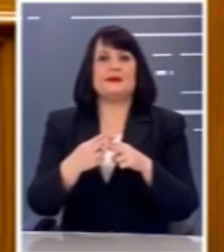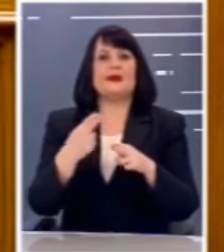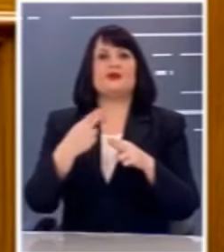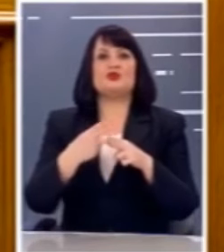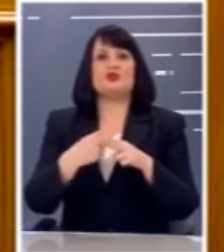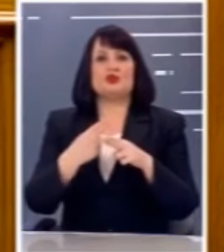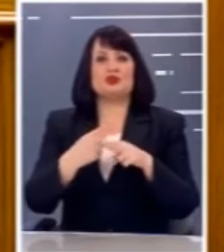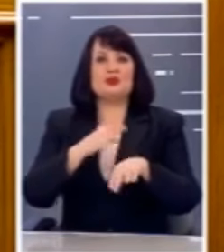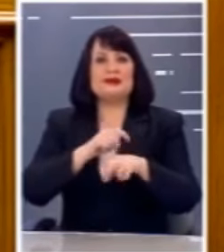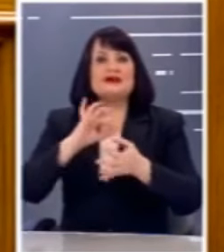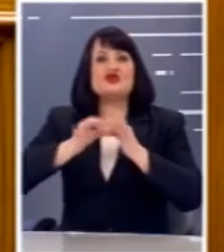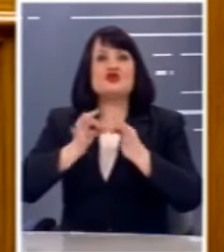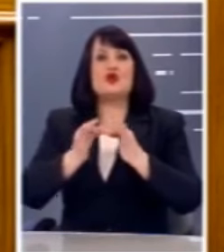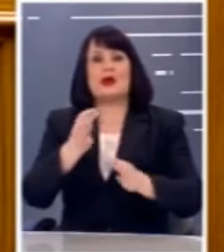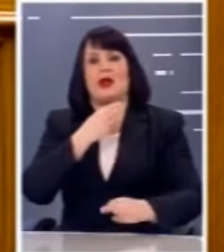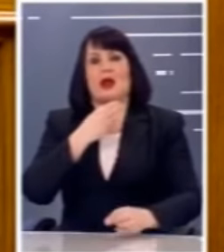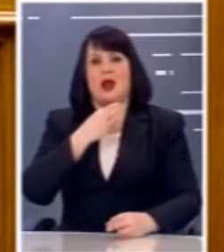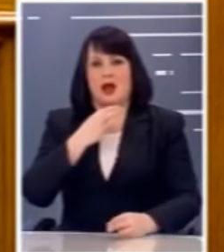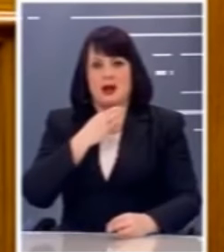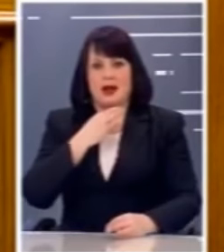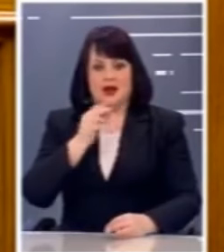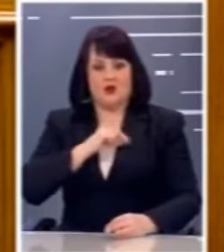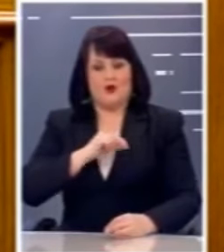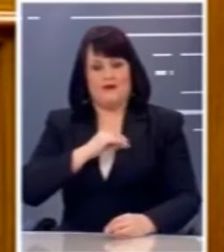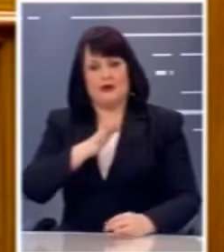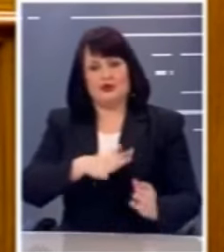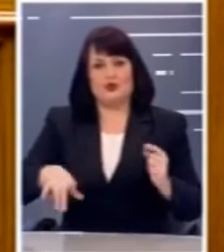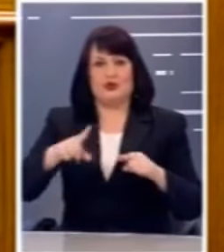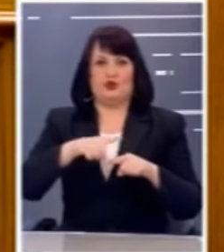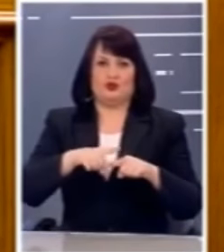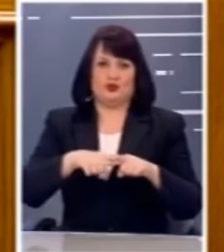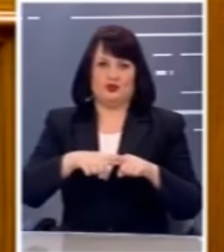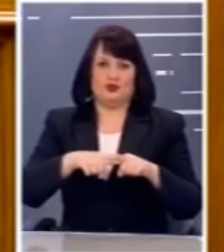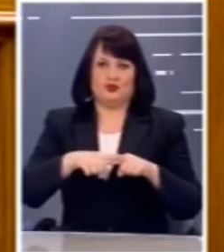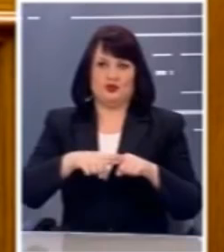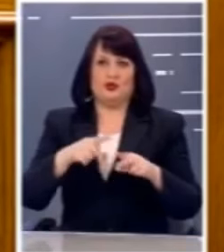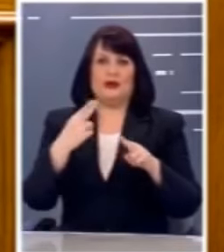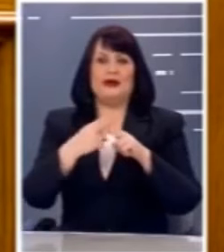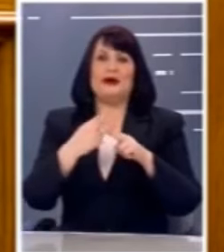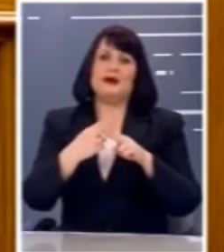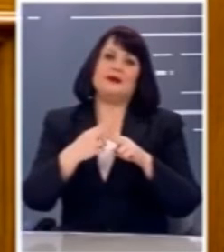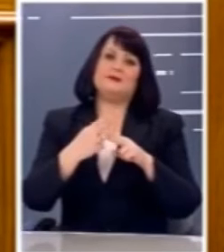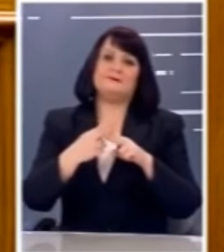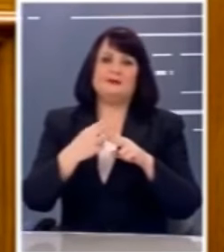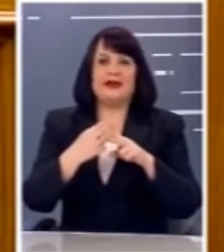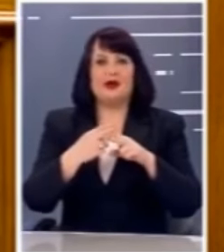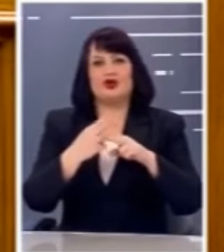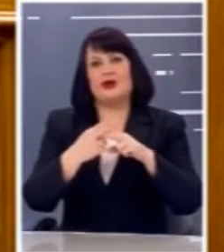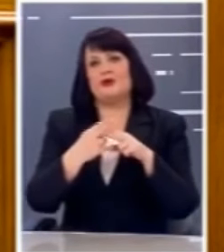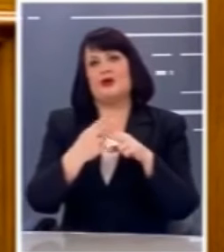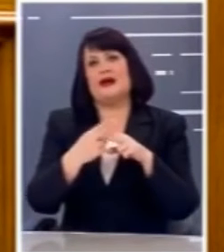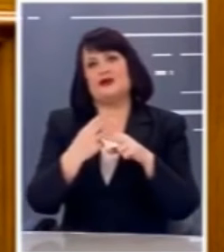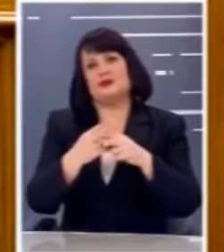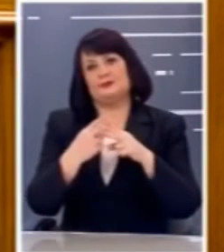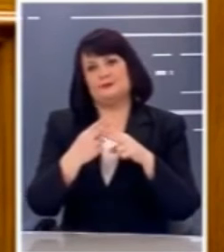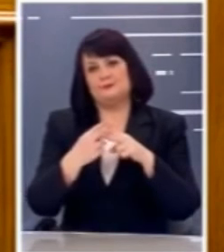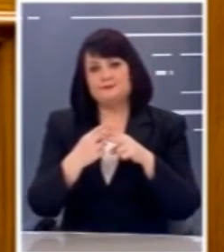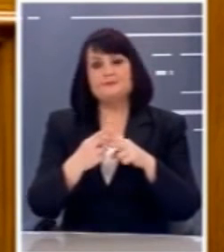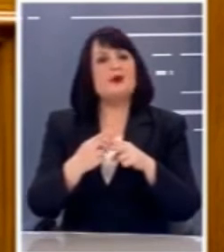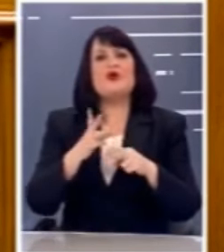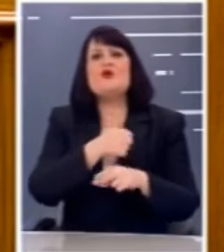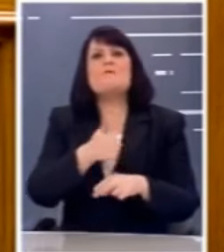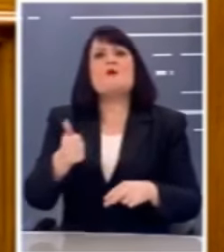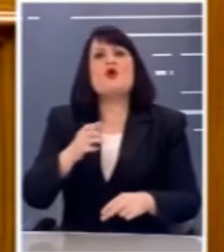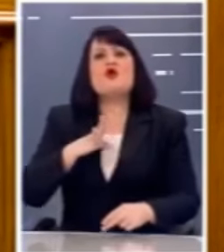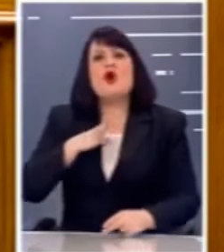επίκαιρη, αναγκαία και υποφελής παντού, αλλά ακόμη πιο πολύ στη δική μας έφλεκτη περιοχή, όχι μόνο για τους κατοίκους